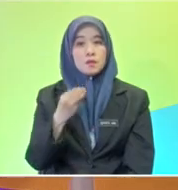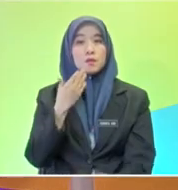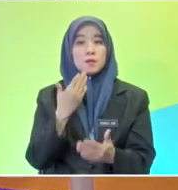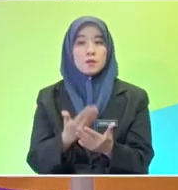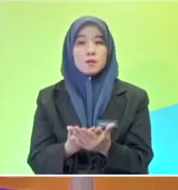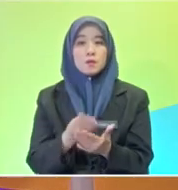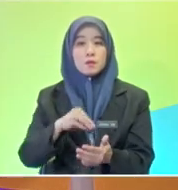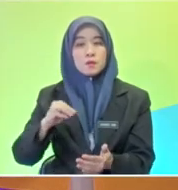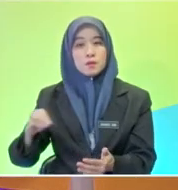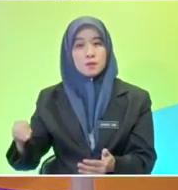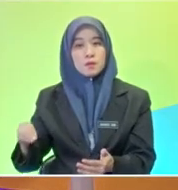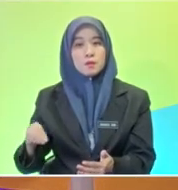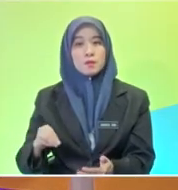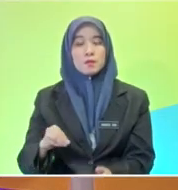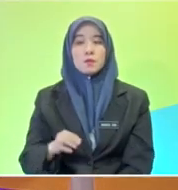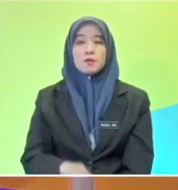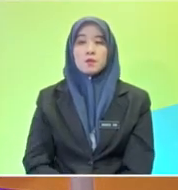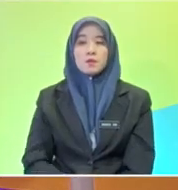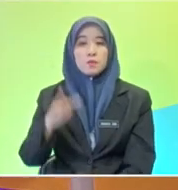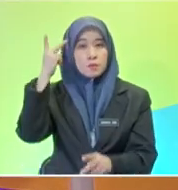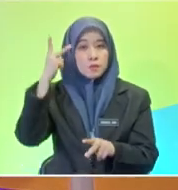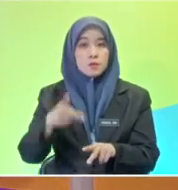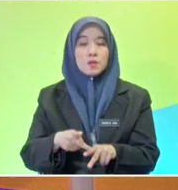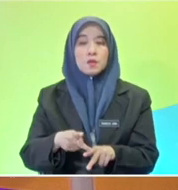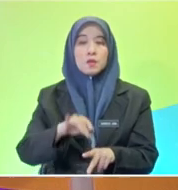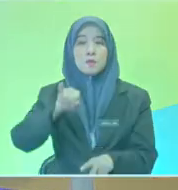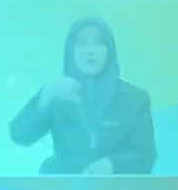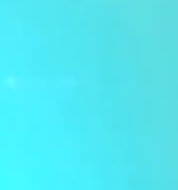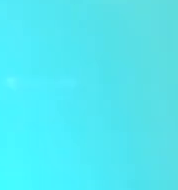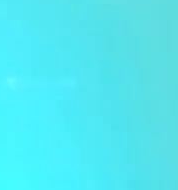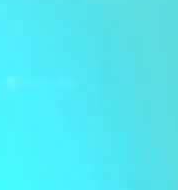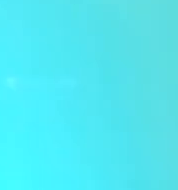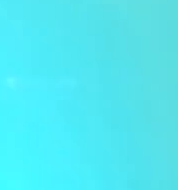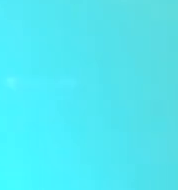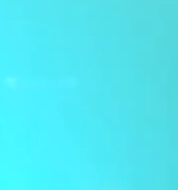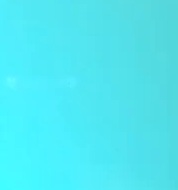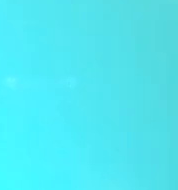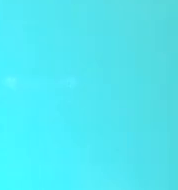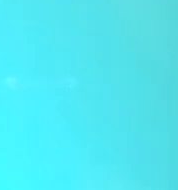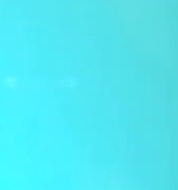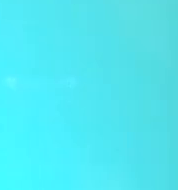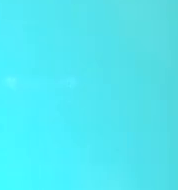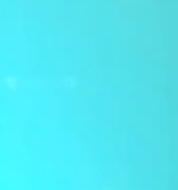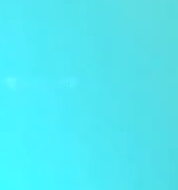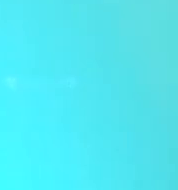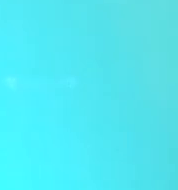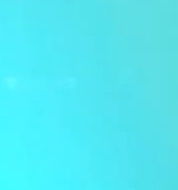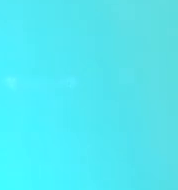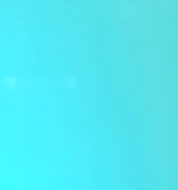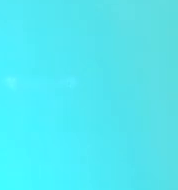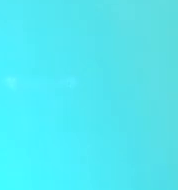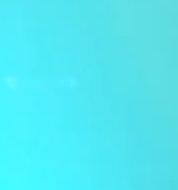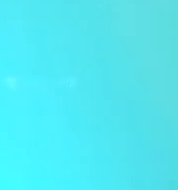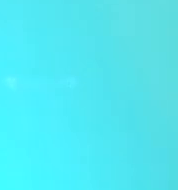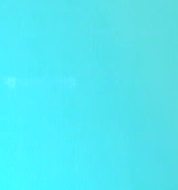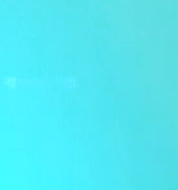kita mulakan juga, saya ingin memperkenalkan juga jurubahasa isyarat kita, iaitu Cikgu Zahratul Azma dari SK Taman